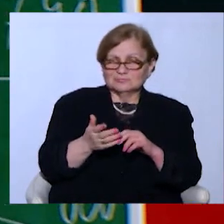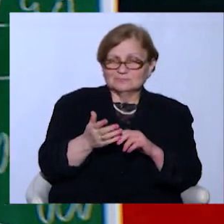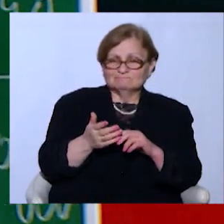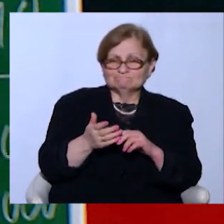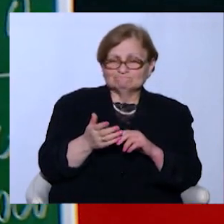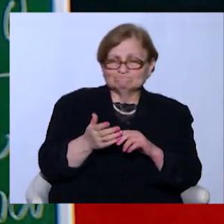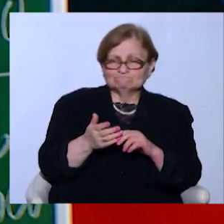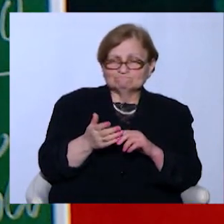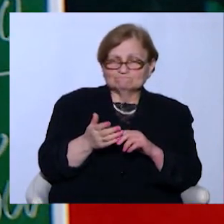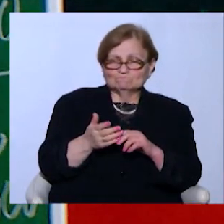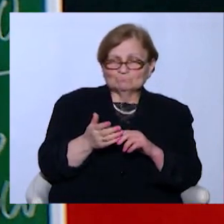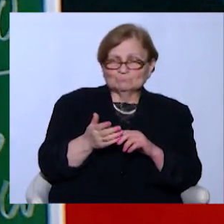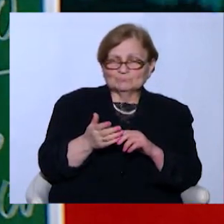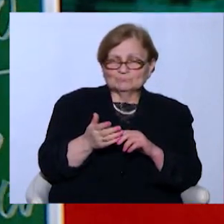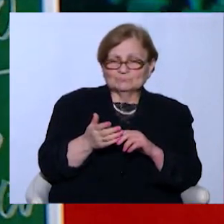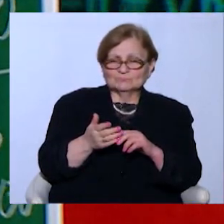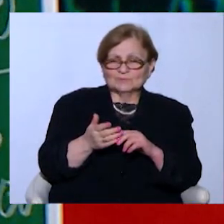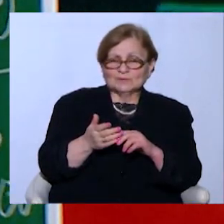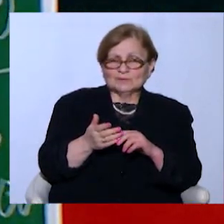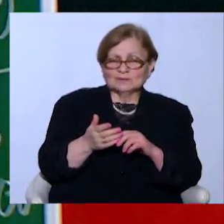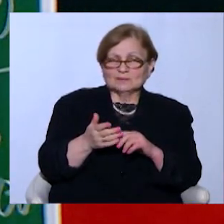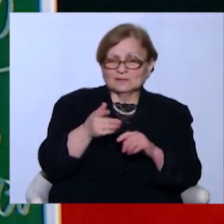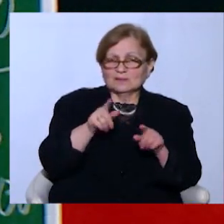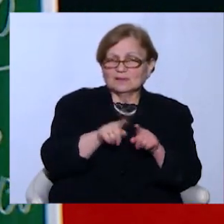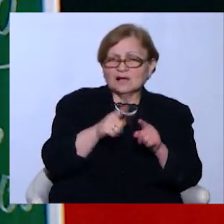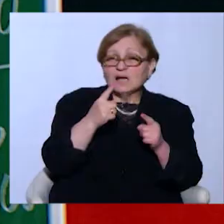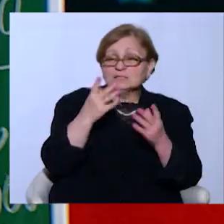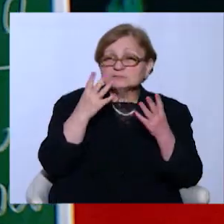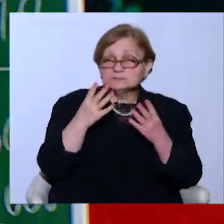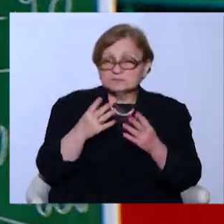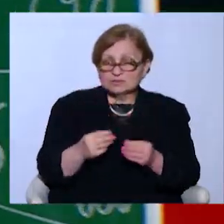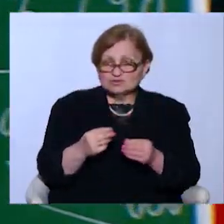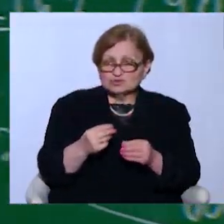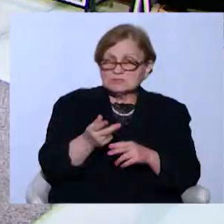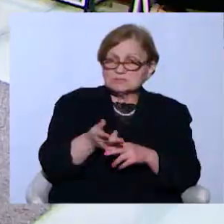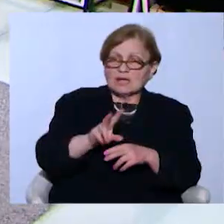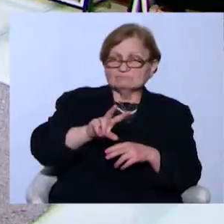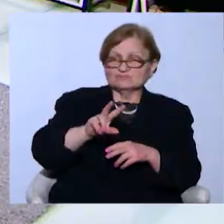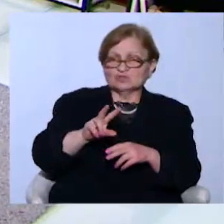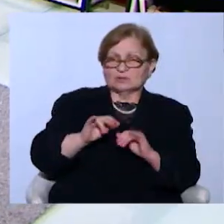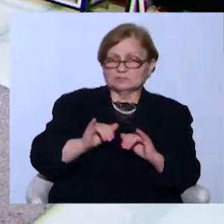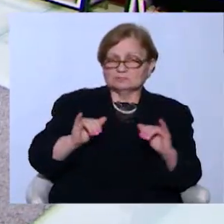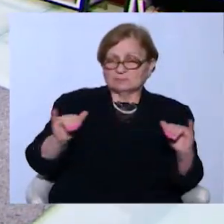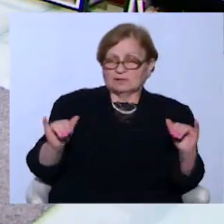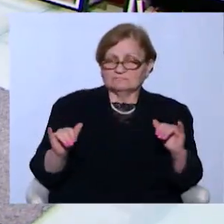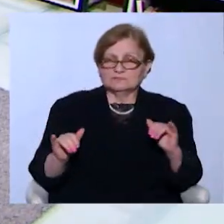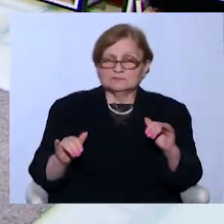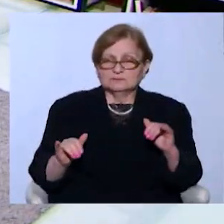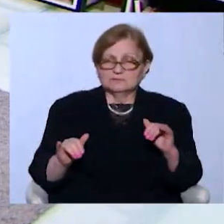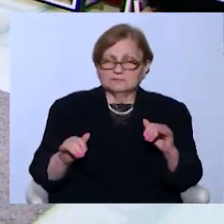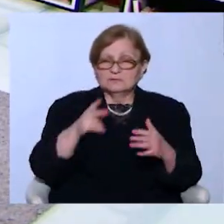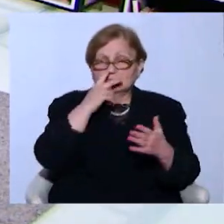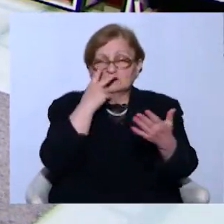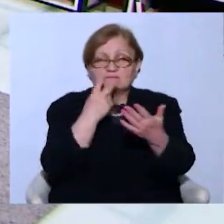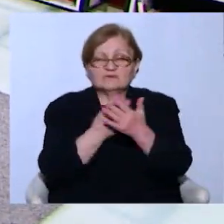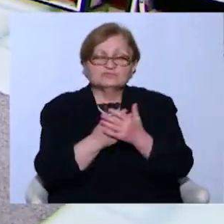პრინციპში სამჯერ მეტიც არ არის, აი გასახული მასშტაბიც არ არის დაცული. მოხდებით ერთ დღეში სამჯერადი არის მატება. აი მოდით ვაჩვენოთ